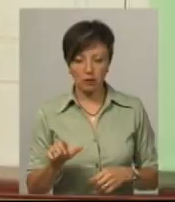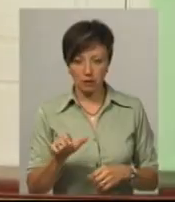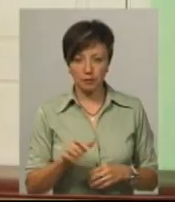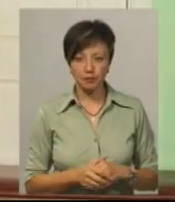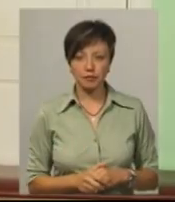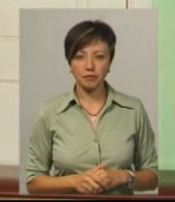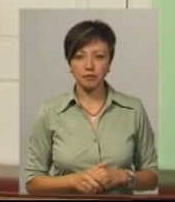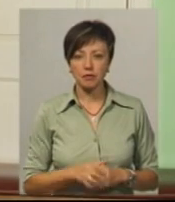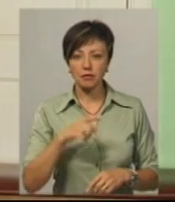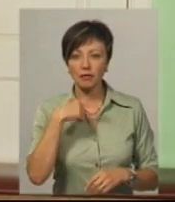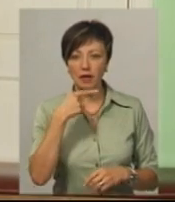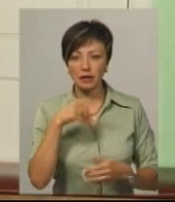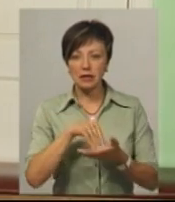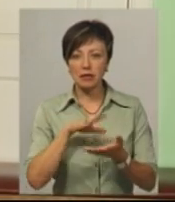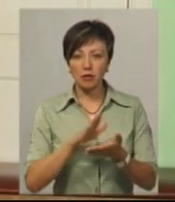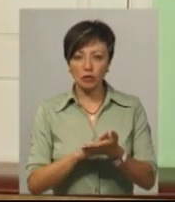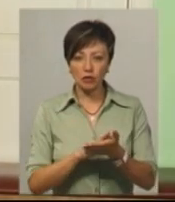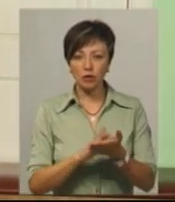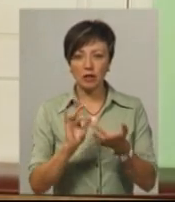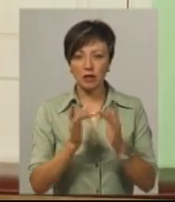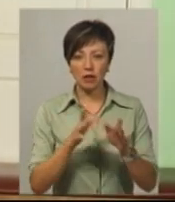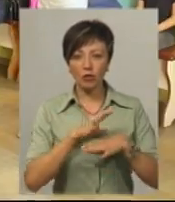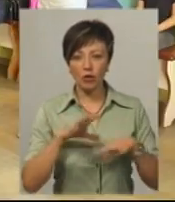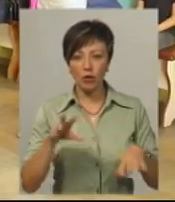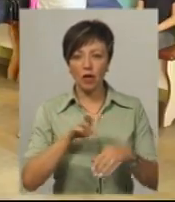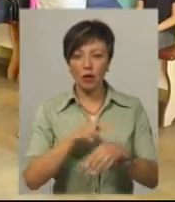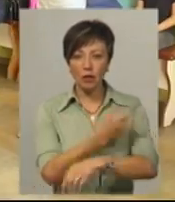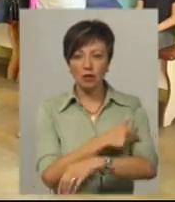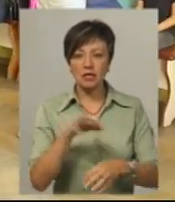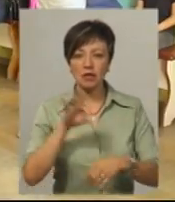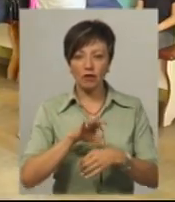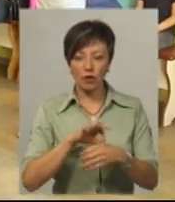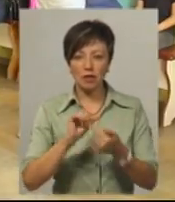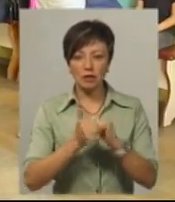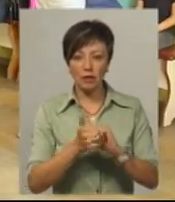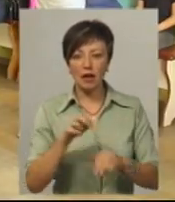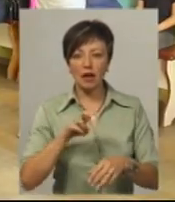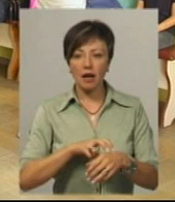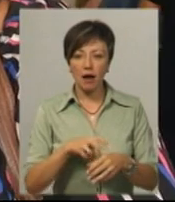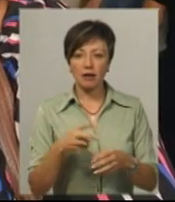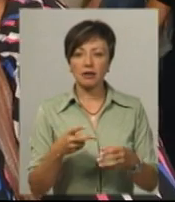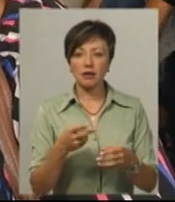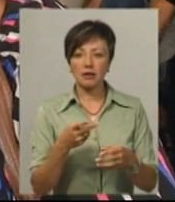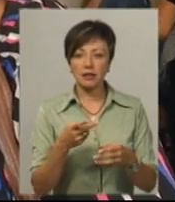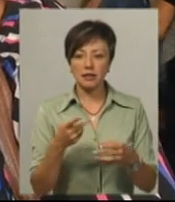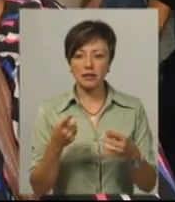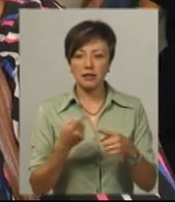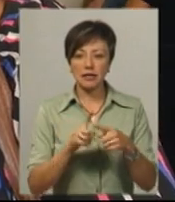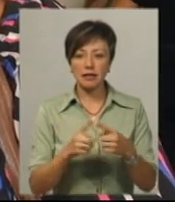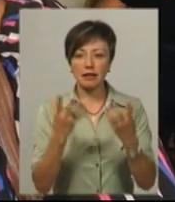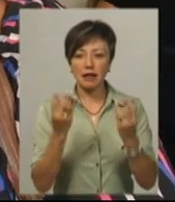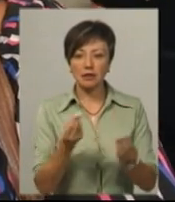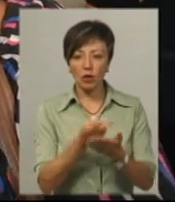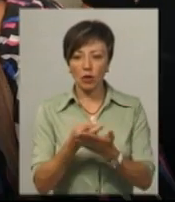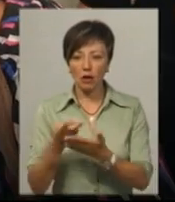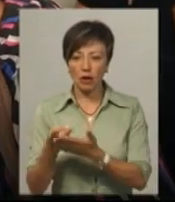Павломарчук. Каже, онлайн-запису не було, оскільки лікар з поліклініки захворів. Замість нього приймає лікар зі стаціонару. Вчора було дуже